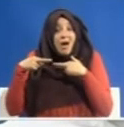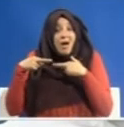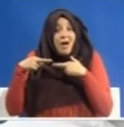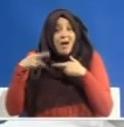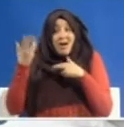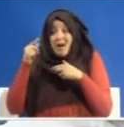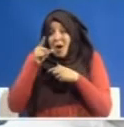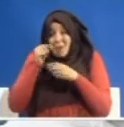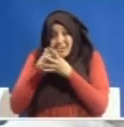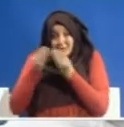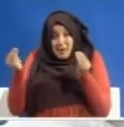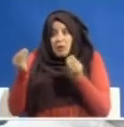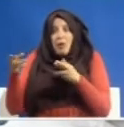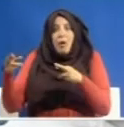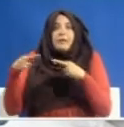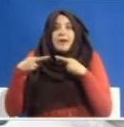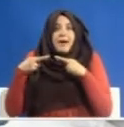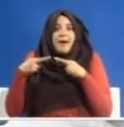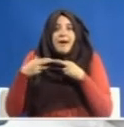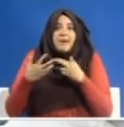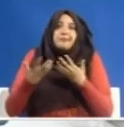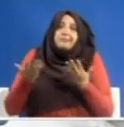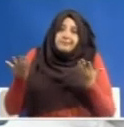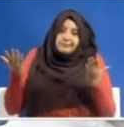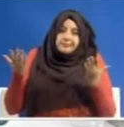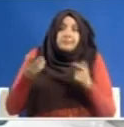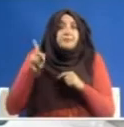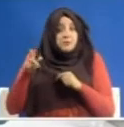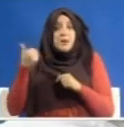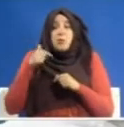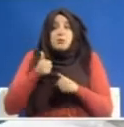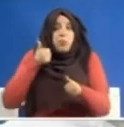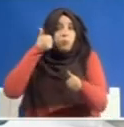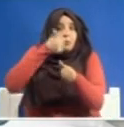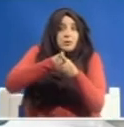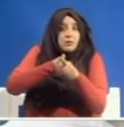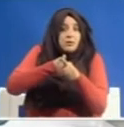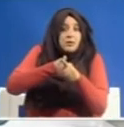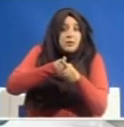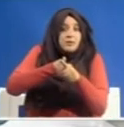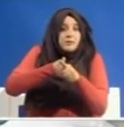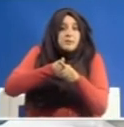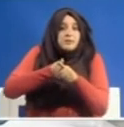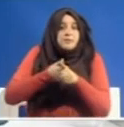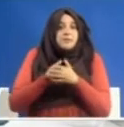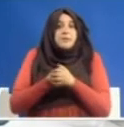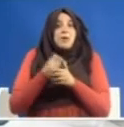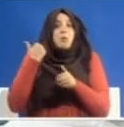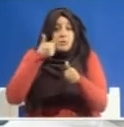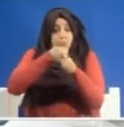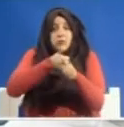الزوج يعني ممكن هذا الزوج يتمسك، ممكن حتى يرفع دعوى يتابعها جزائيا، بل يتابعها